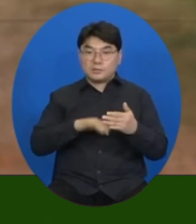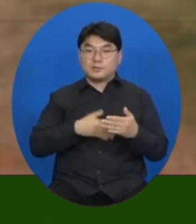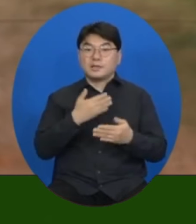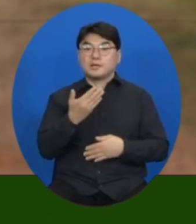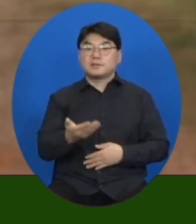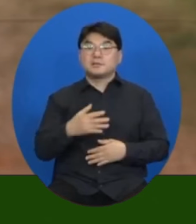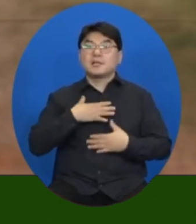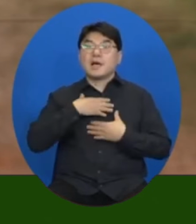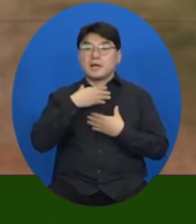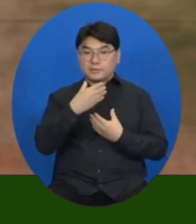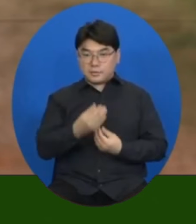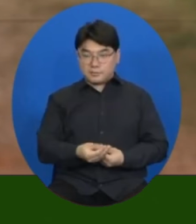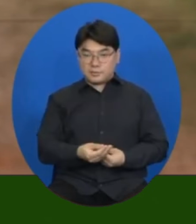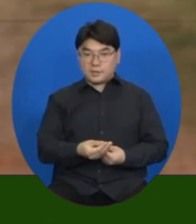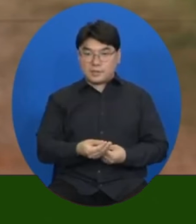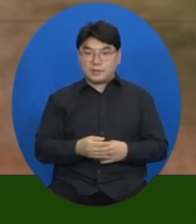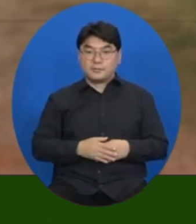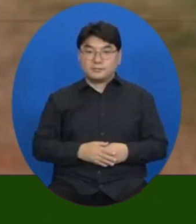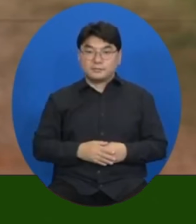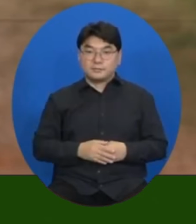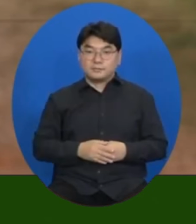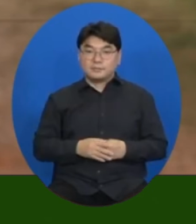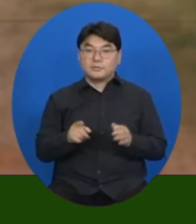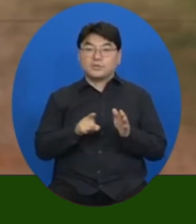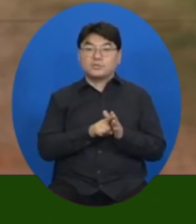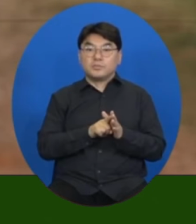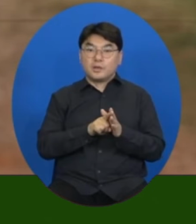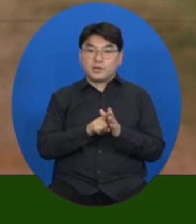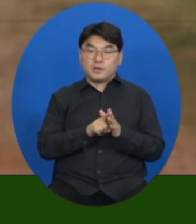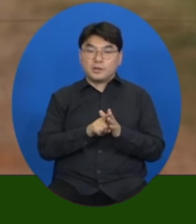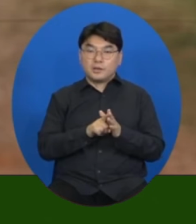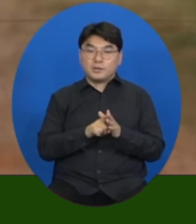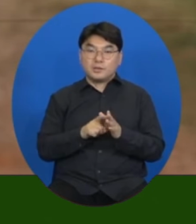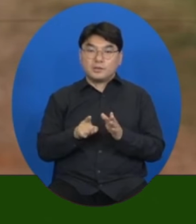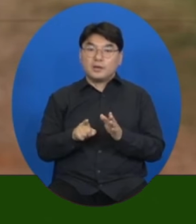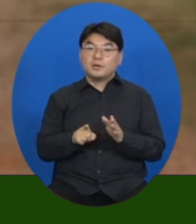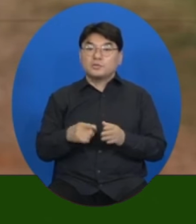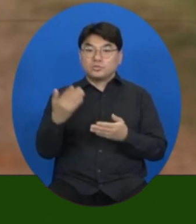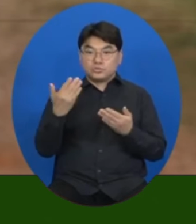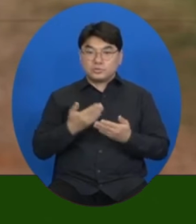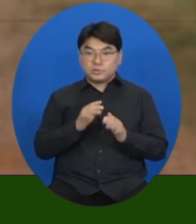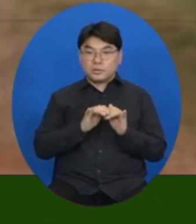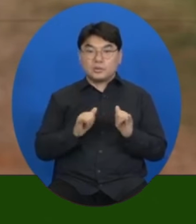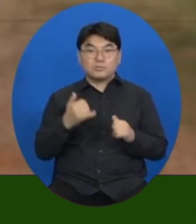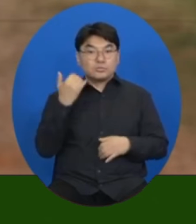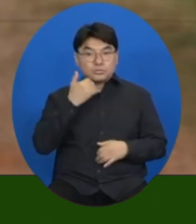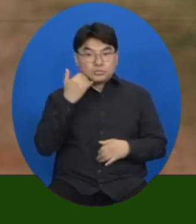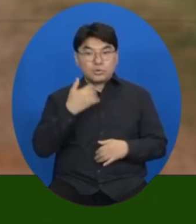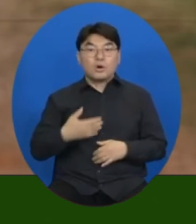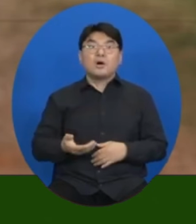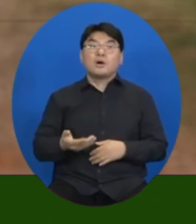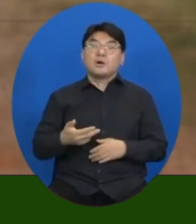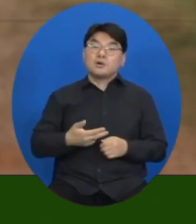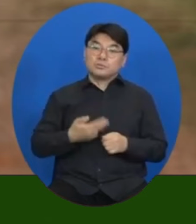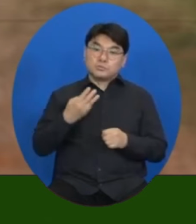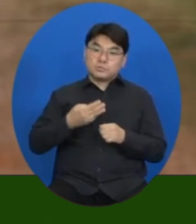안전합니다 이런 믿음의 영향을 준 사람이 바로 2년 전에 돌아가신 그의 어머니였습니다